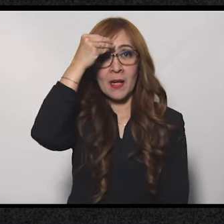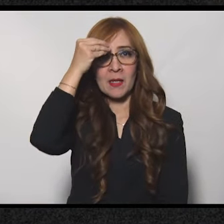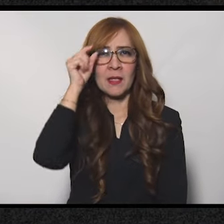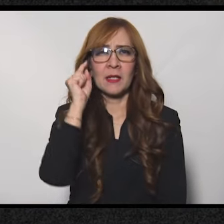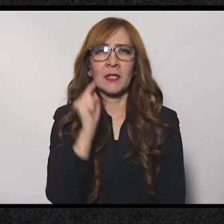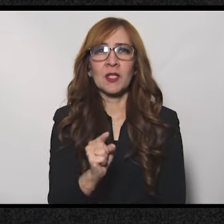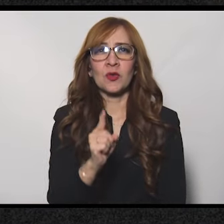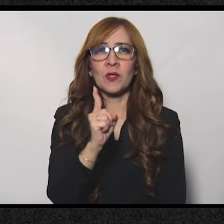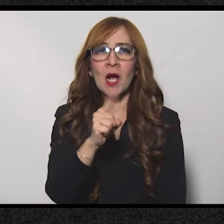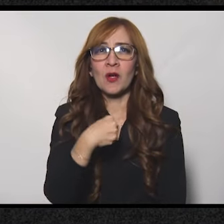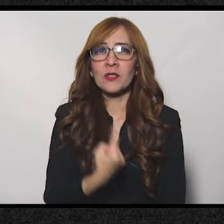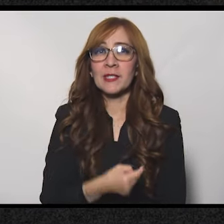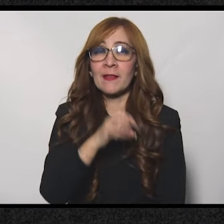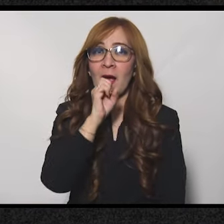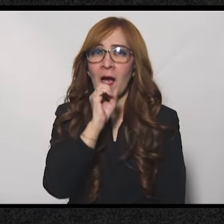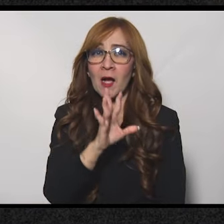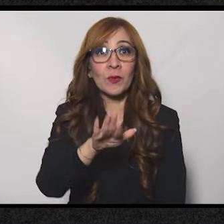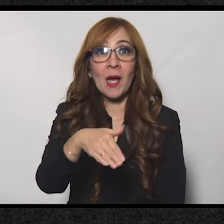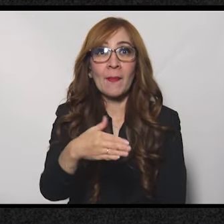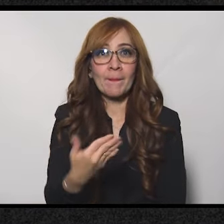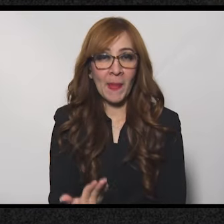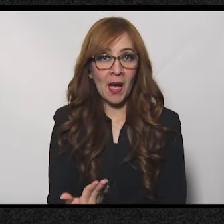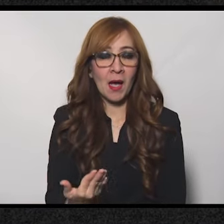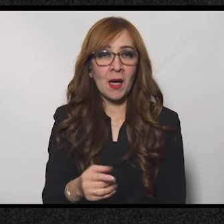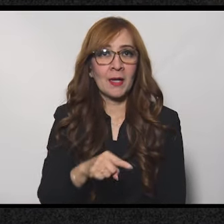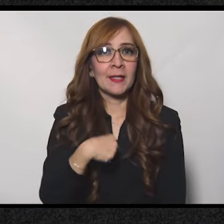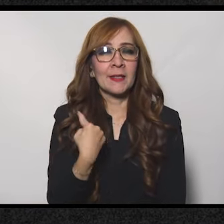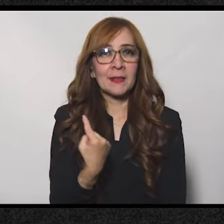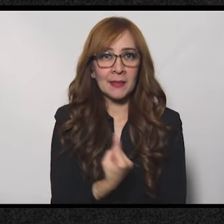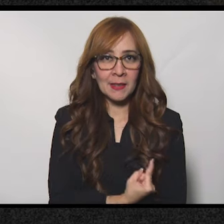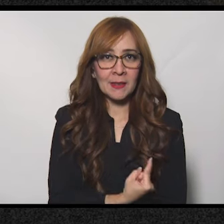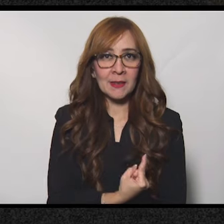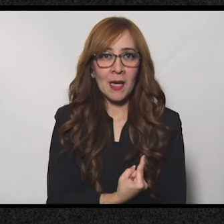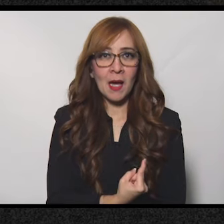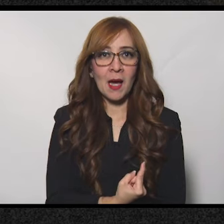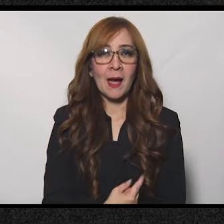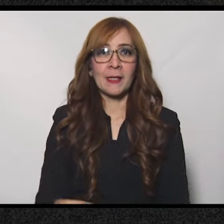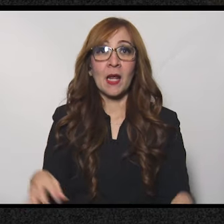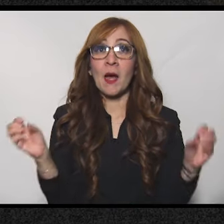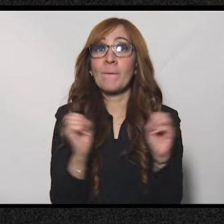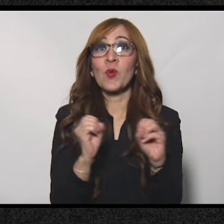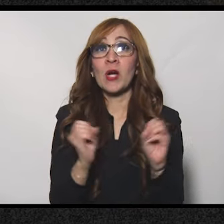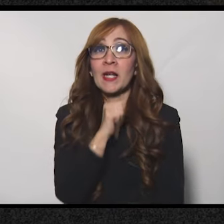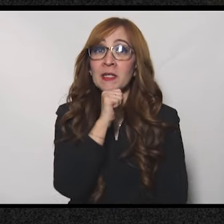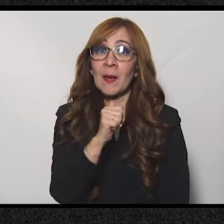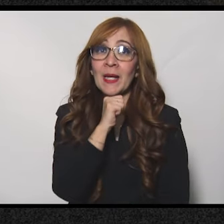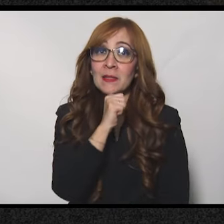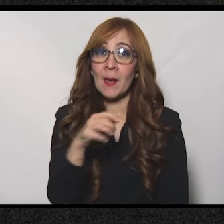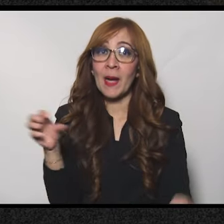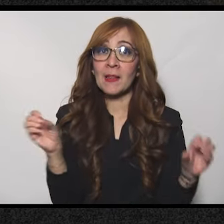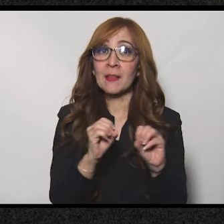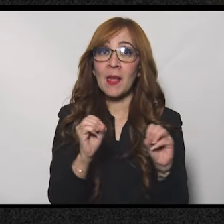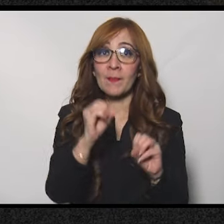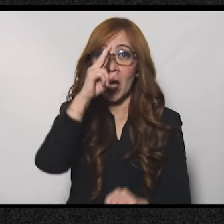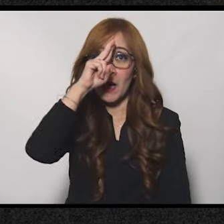hal ini yang perlu kita akui adalah we are nothing without God.